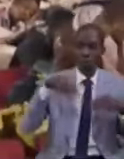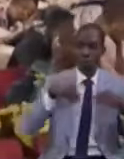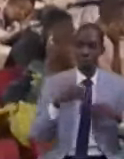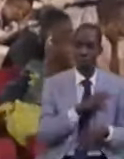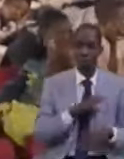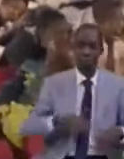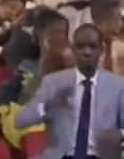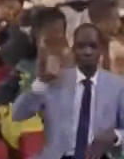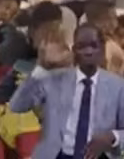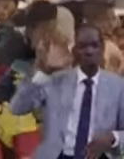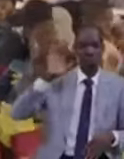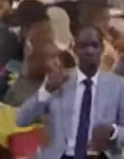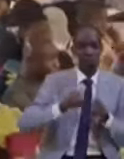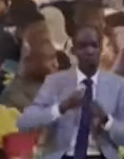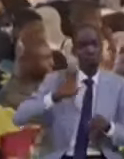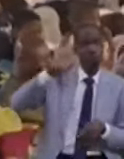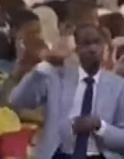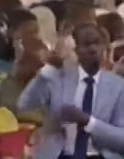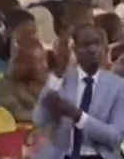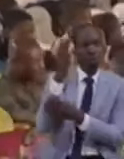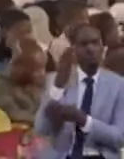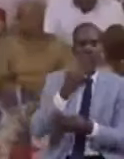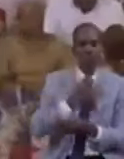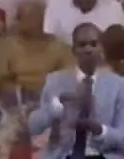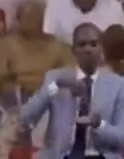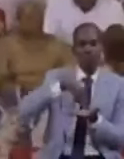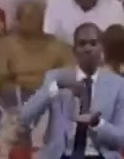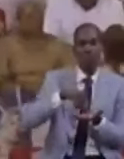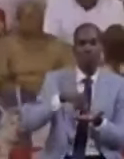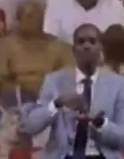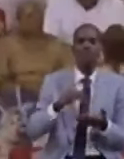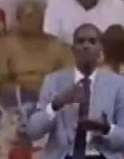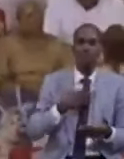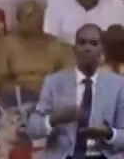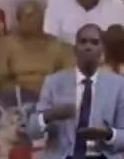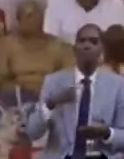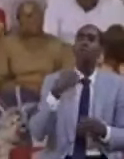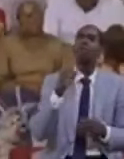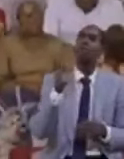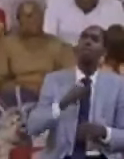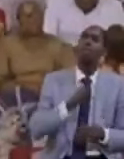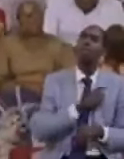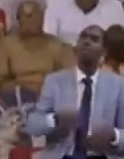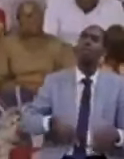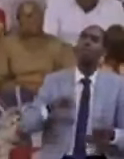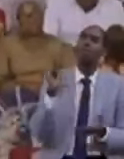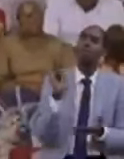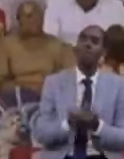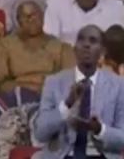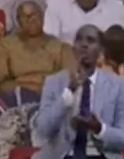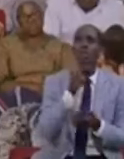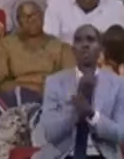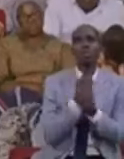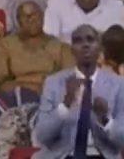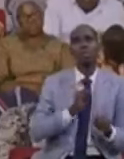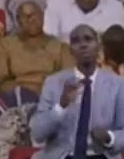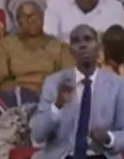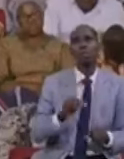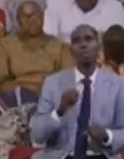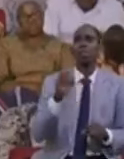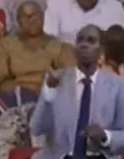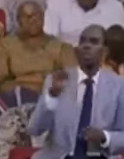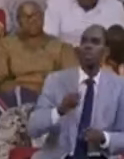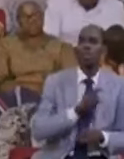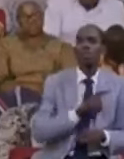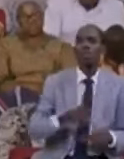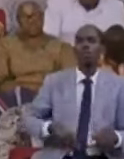te lèves tu dis oui Seigneur ça c'est le salut dont j'ai besoin oui Seigneur le salut transformationnel